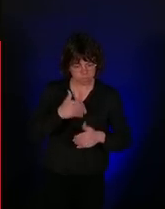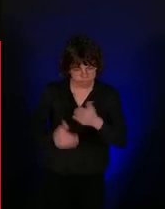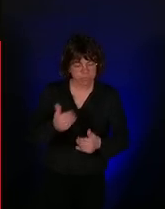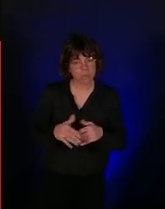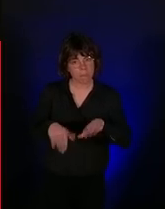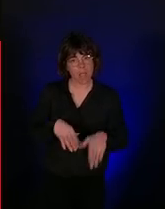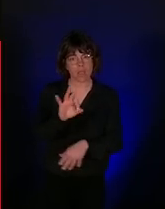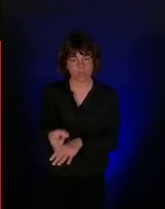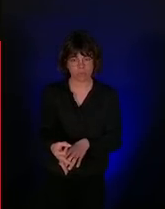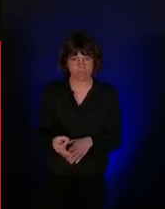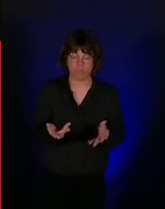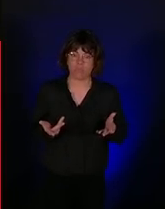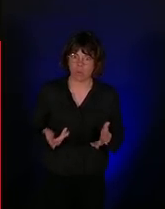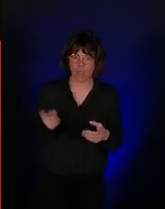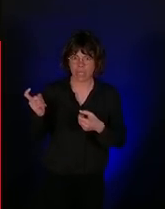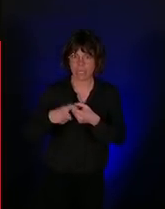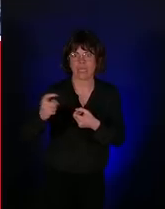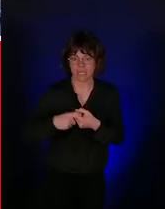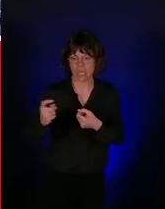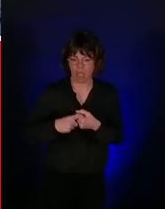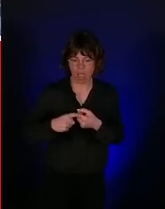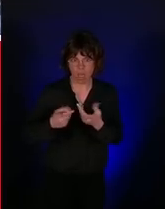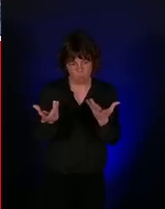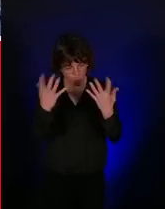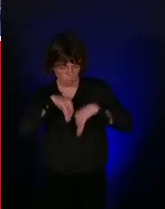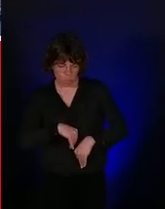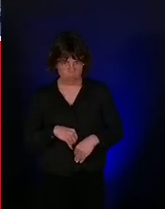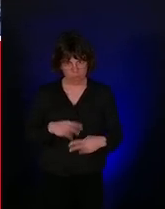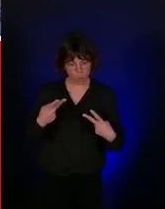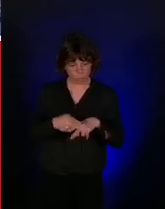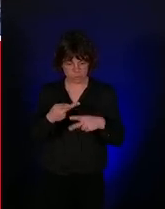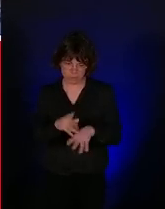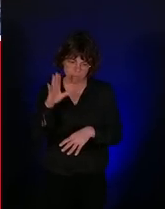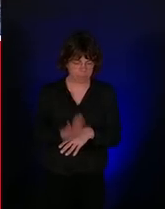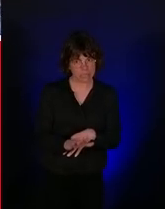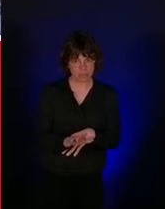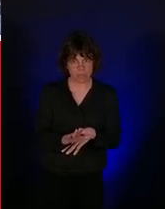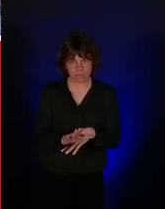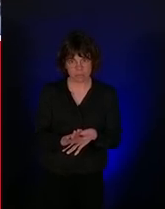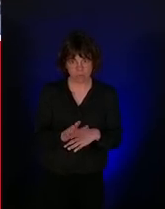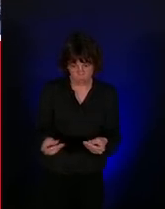fait, nos syndicats s'approprient l'outil Cogetiz mis à leur disposition.